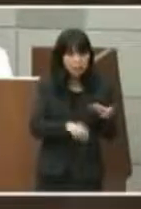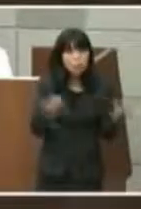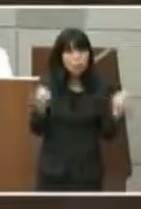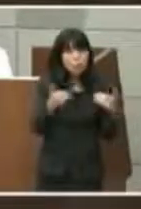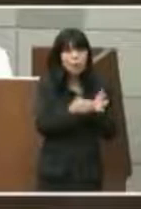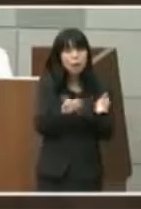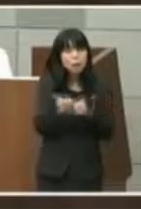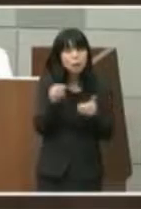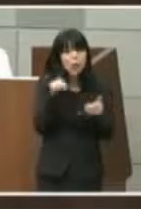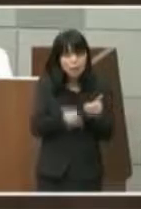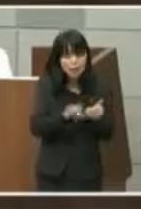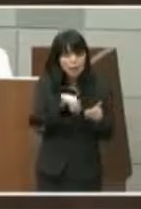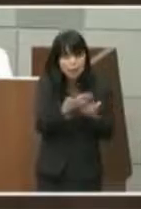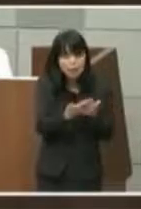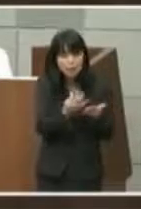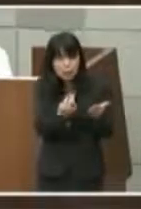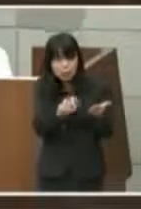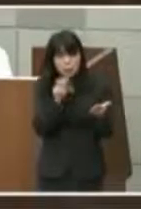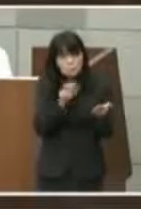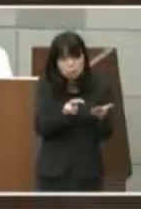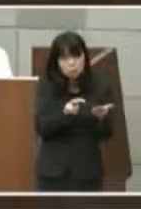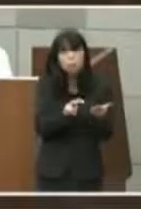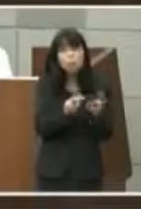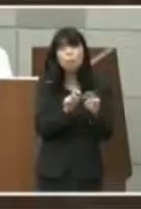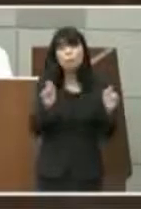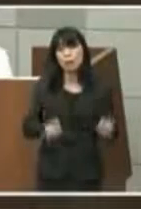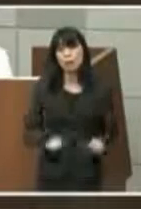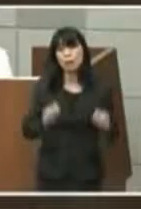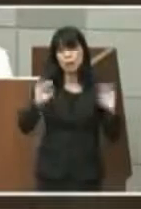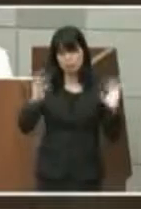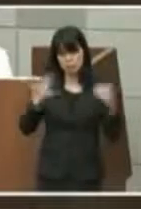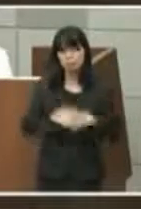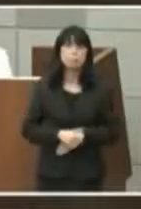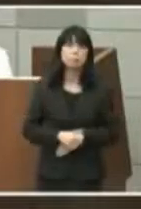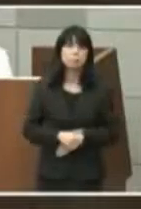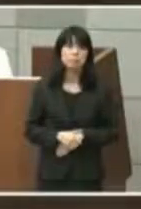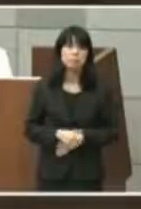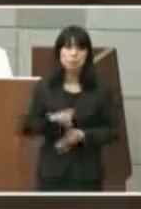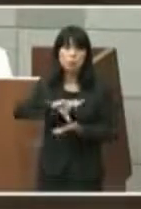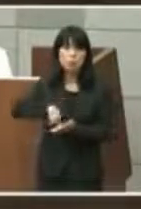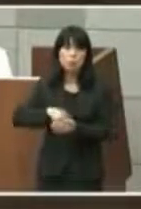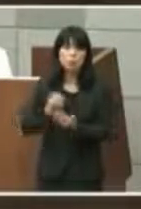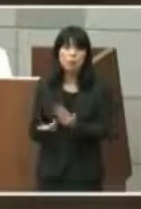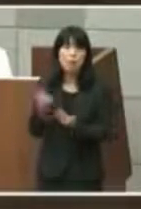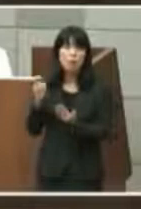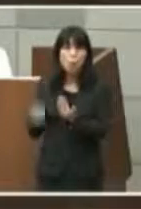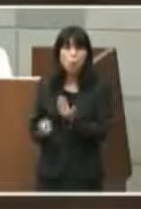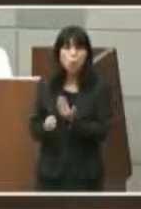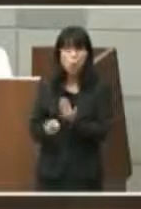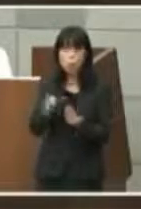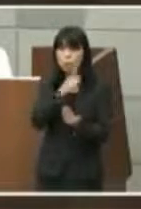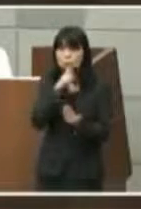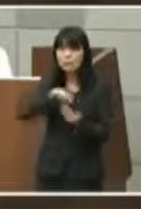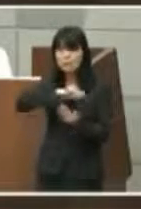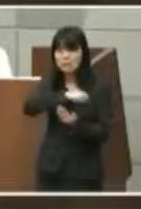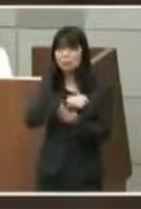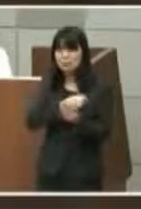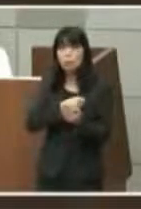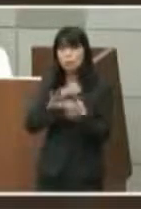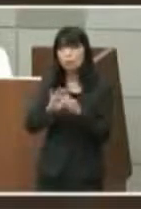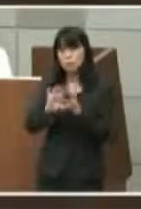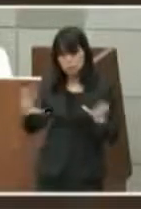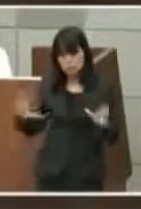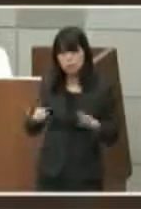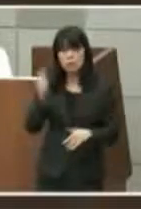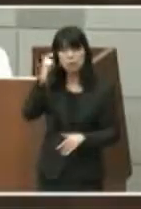な範囲において税情報を見ることは何ら問題ではなく、地方税法における守秘義務にも抵触しないものという